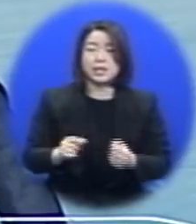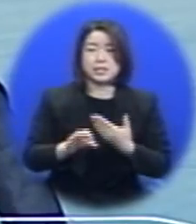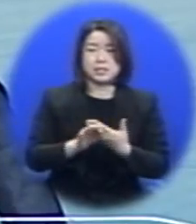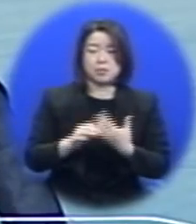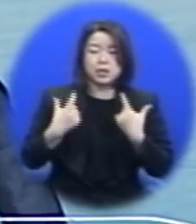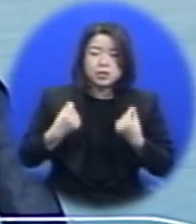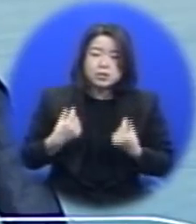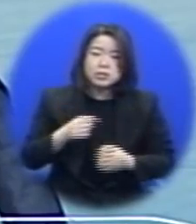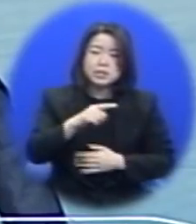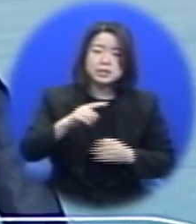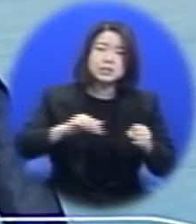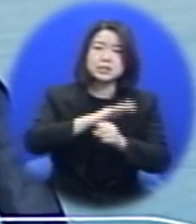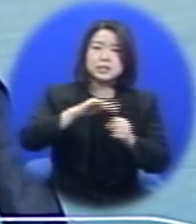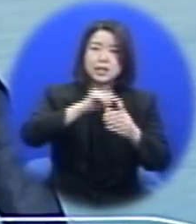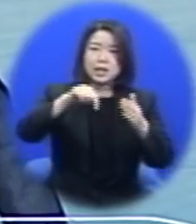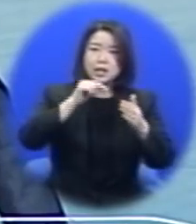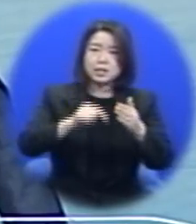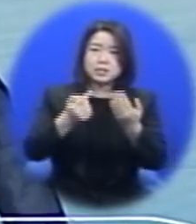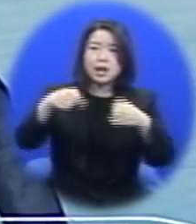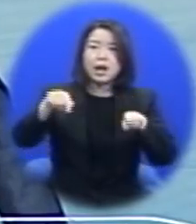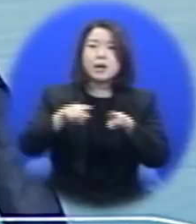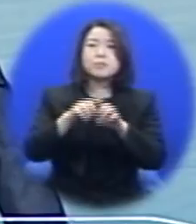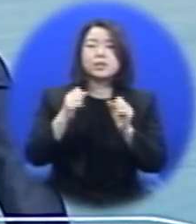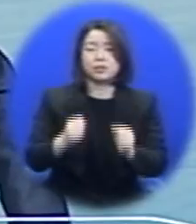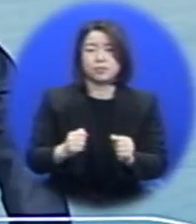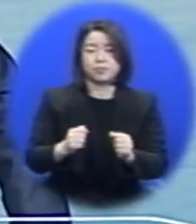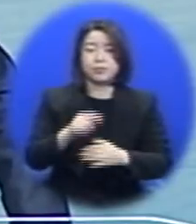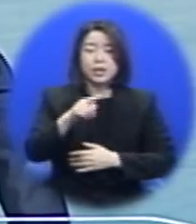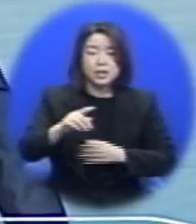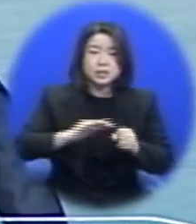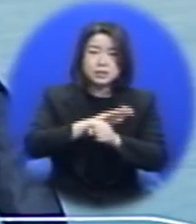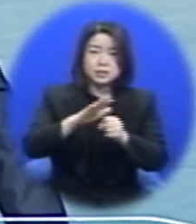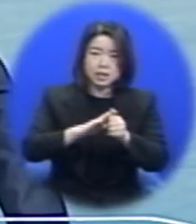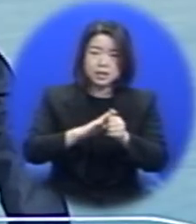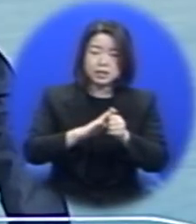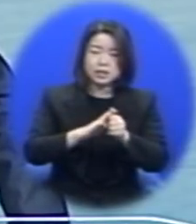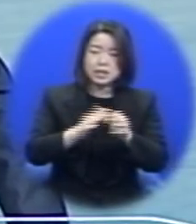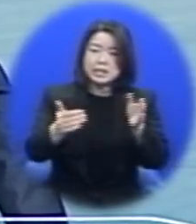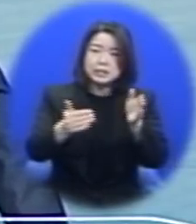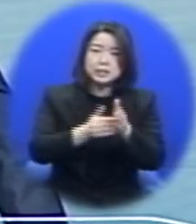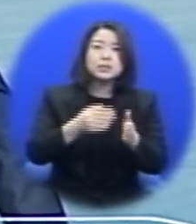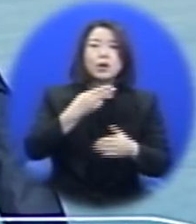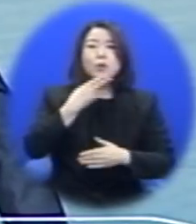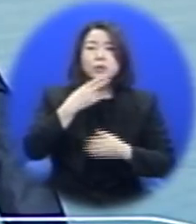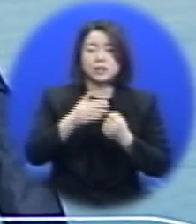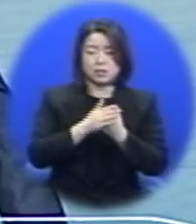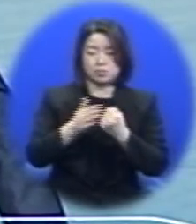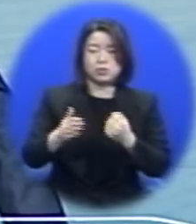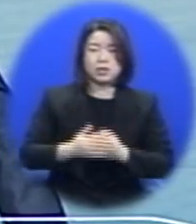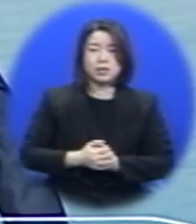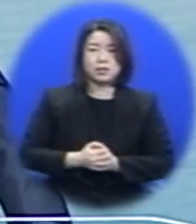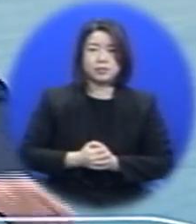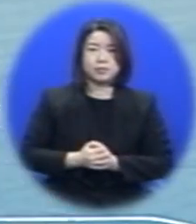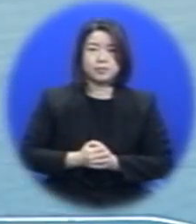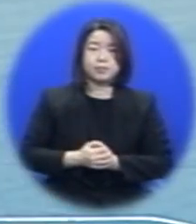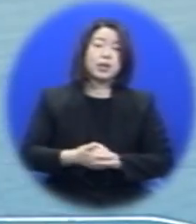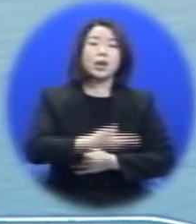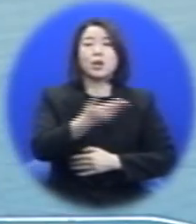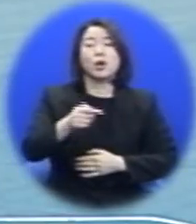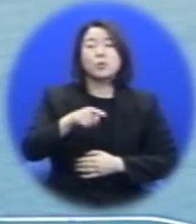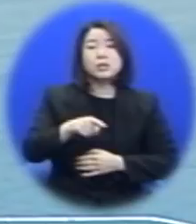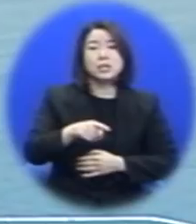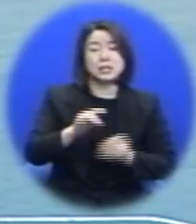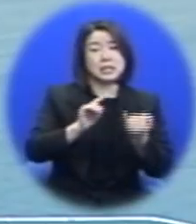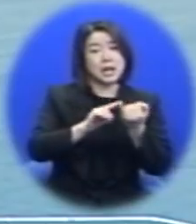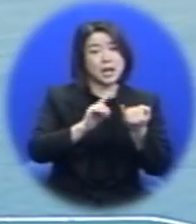사랑 안에서 함께하고 있는 것이다. 그분의 사랑이 끝이 없는 것이기에. 여러분, 이